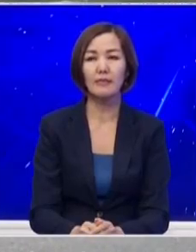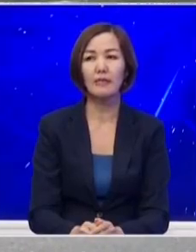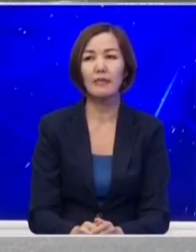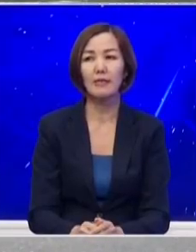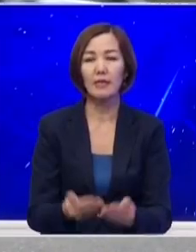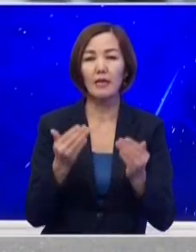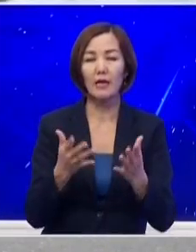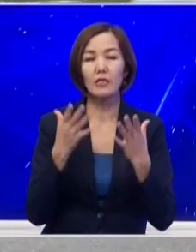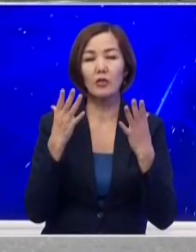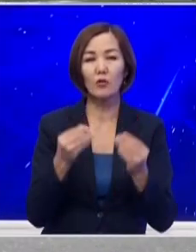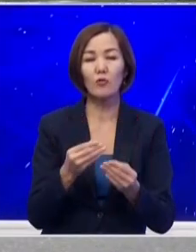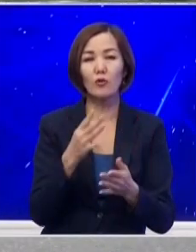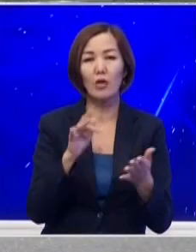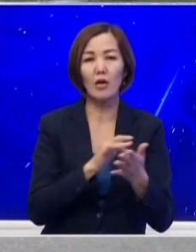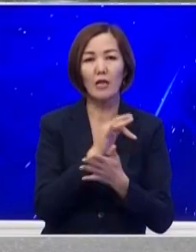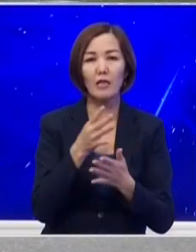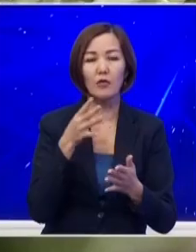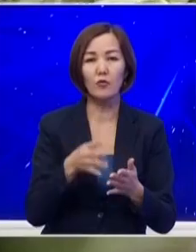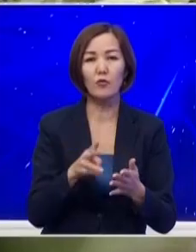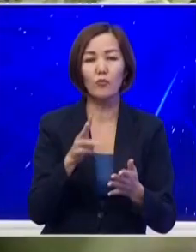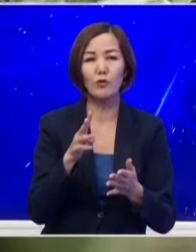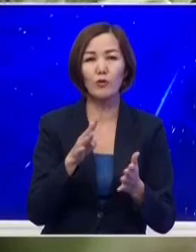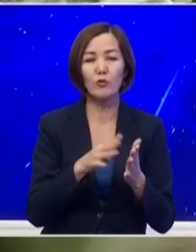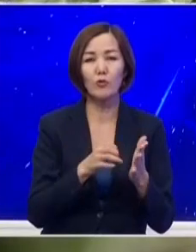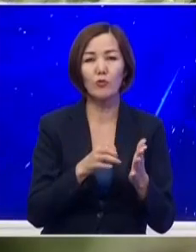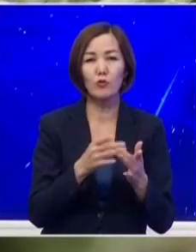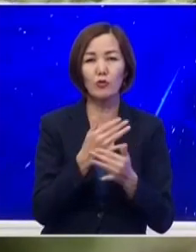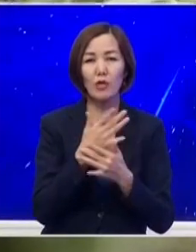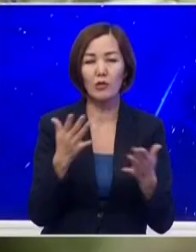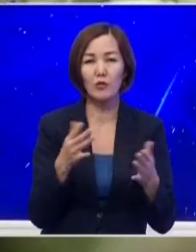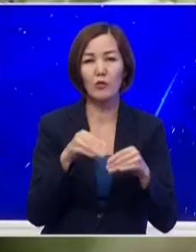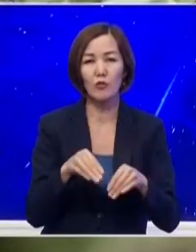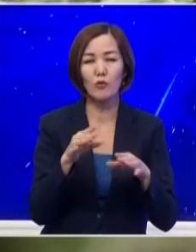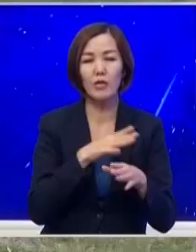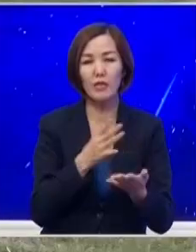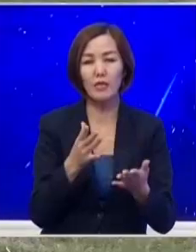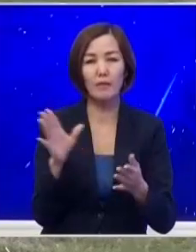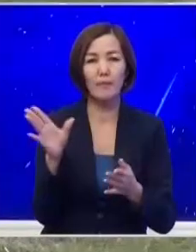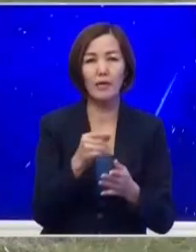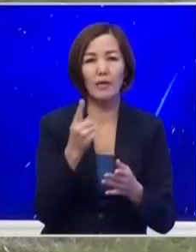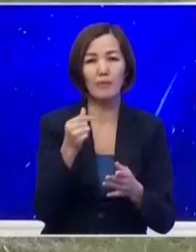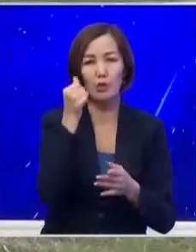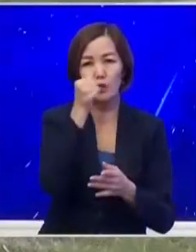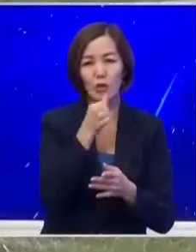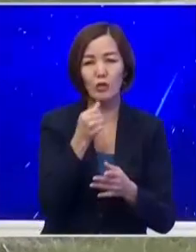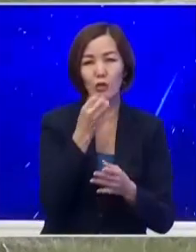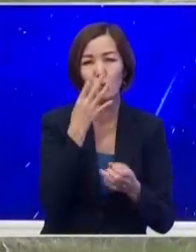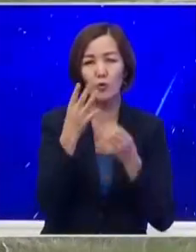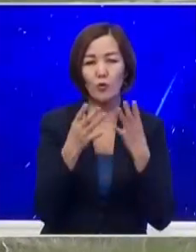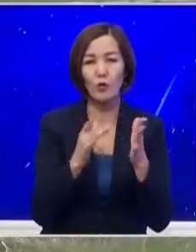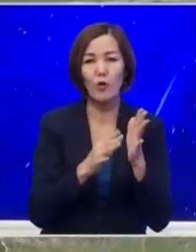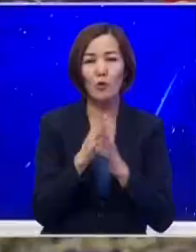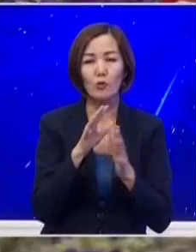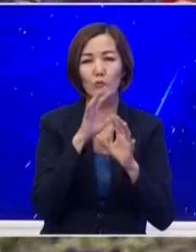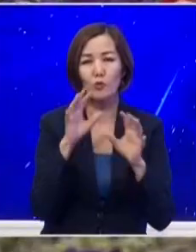Қазірдің өзінде шахарда төрт түрлі 900 мың гүл егілген. Қалалық түкш бөлімі басшысының айтуынша олардың барлығы бір жылдық гүлдер. Ал өсімдіктерді жаз